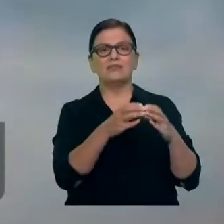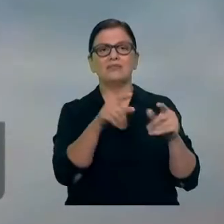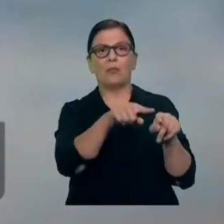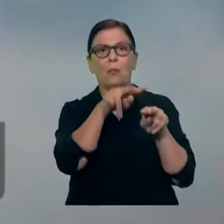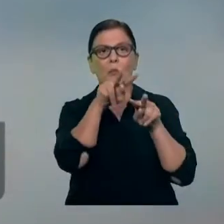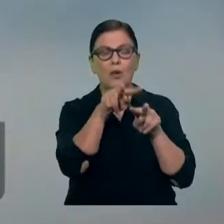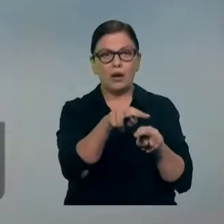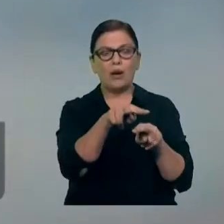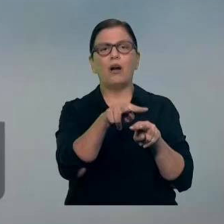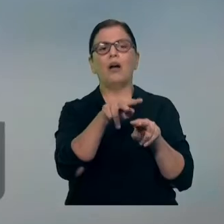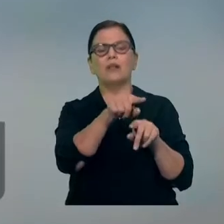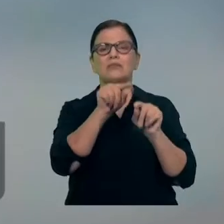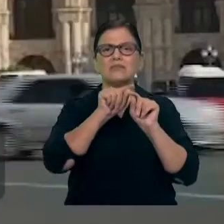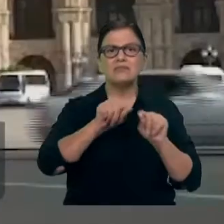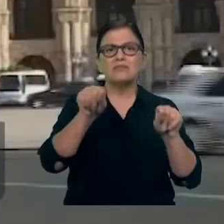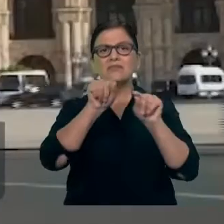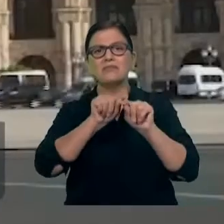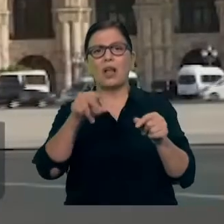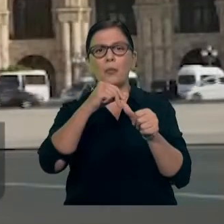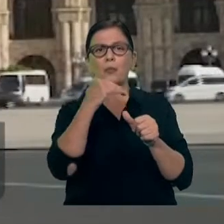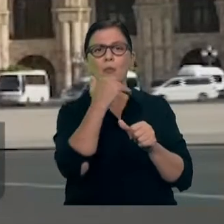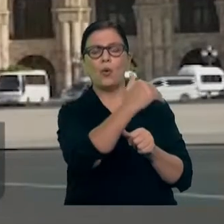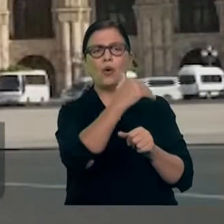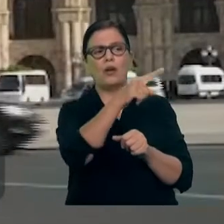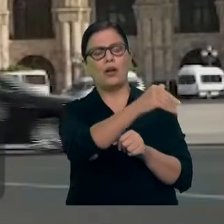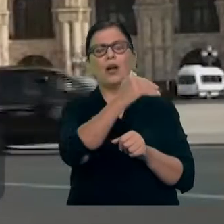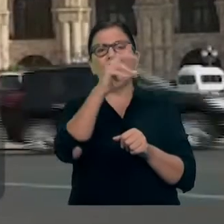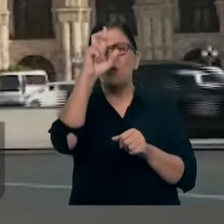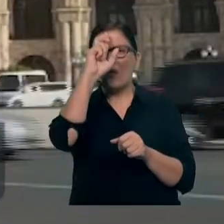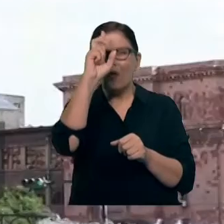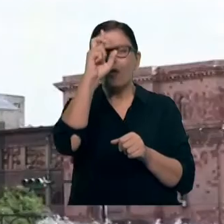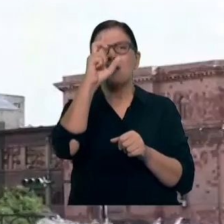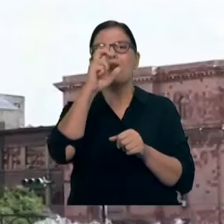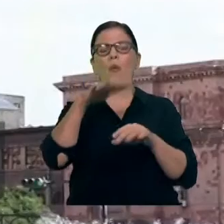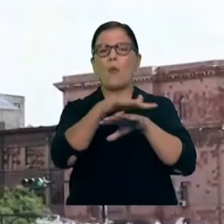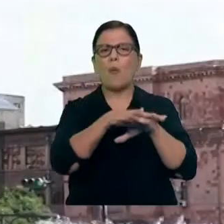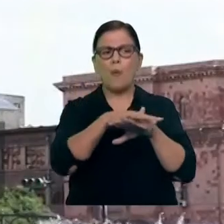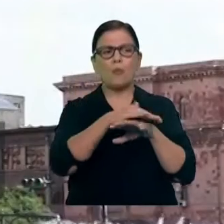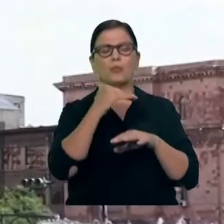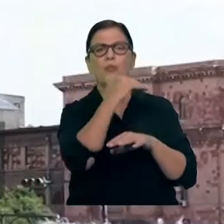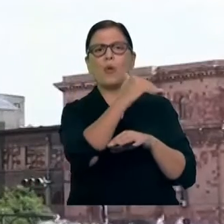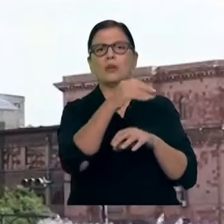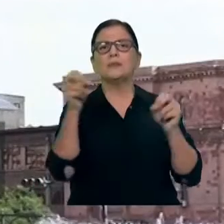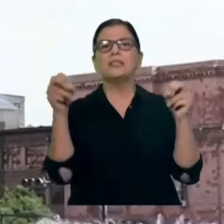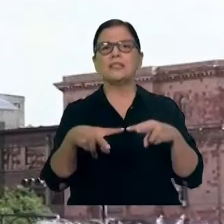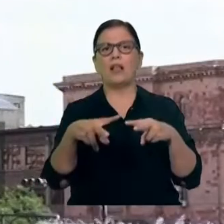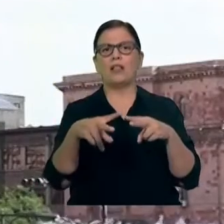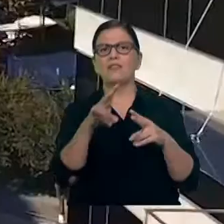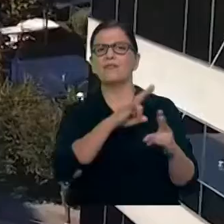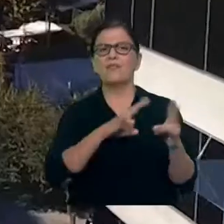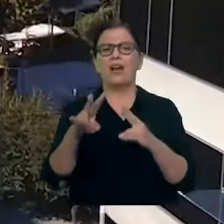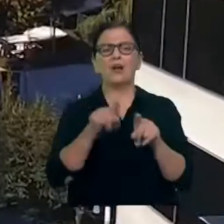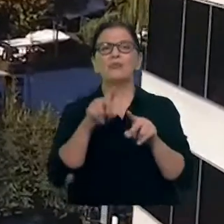ərazilərindəki təxribat birbaşa olaraq Ermənistan dövlətinin və cəmiyyətinin xislətindən irəli gəlir. Çünki Ermənistanda yalan və